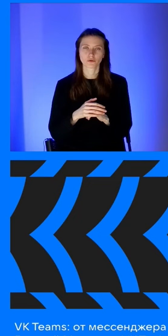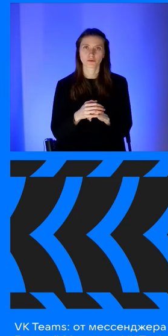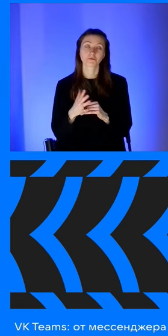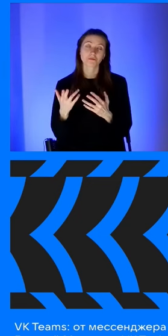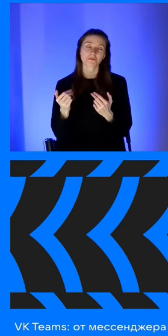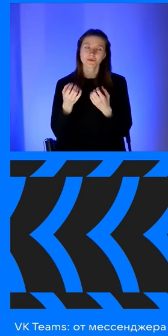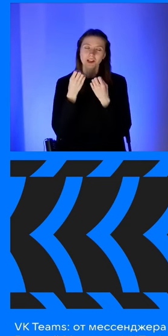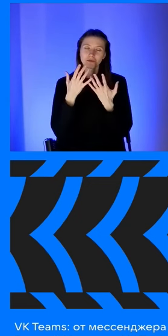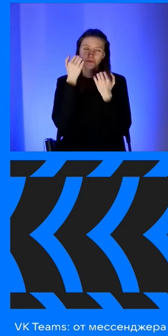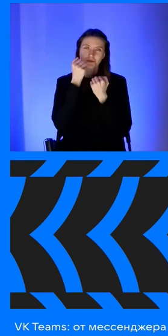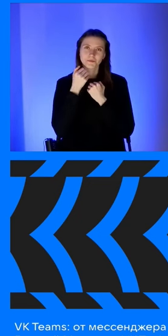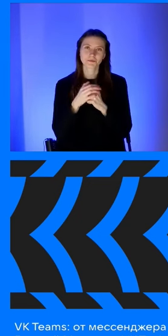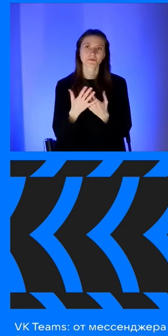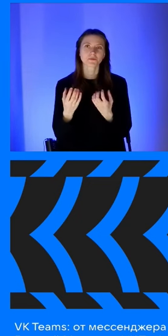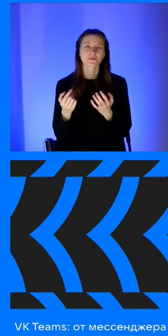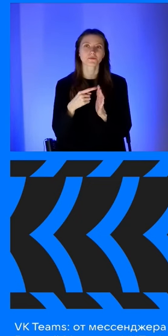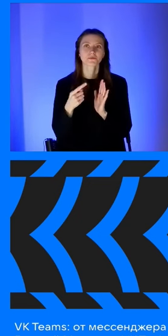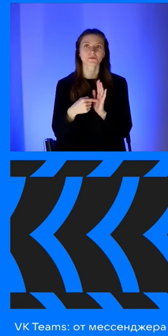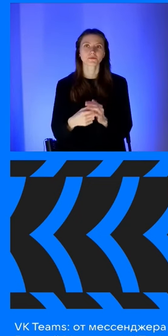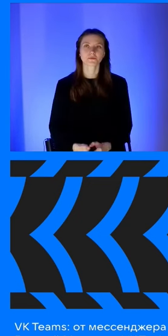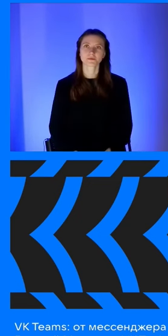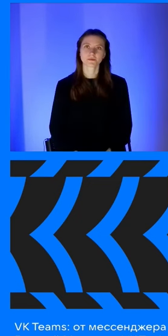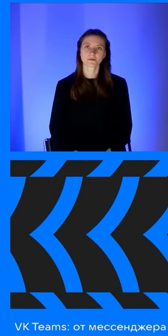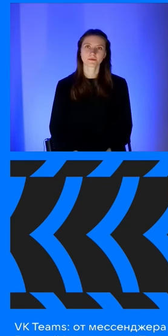большое. Пожалуйста. Еще вопросы?